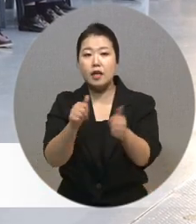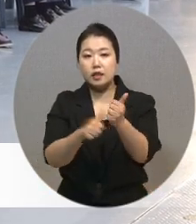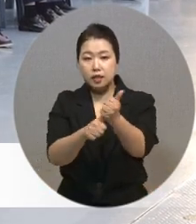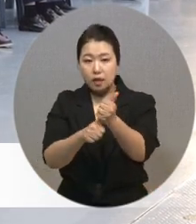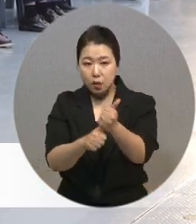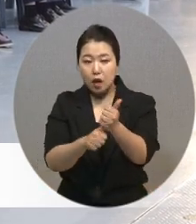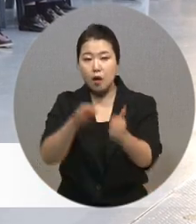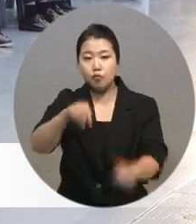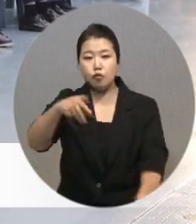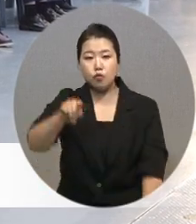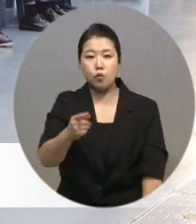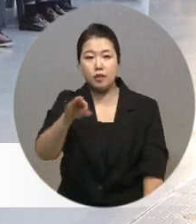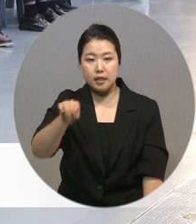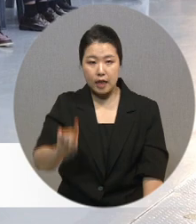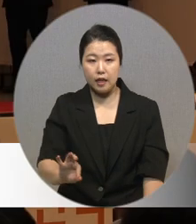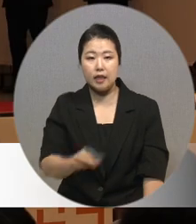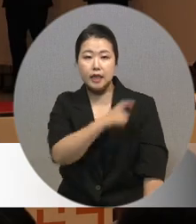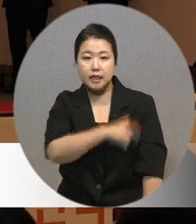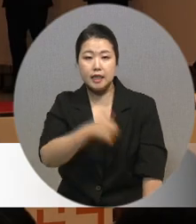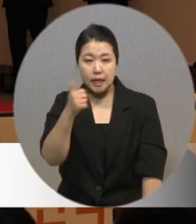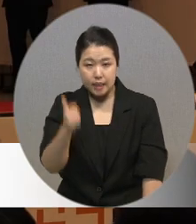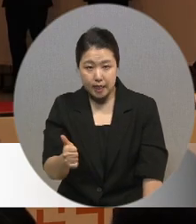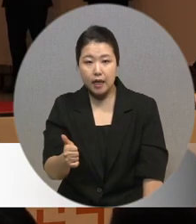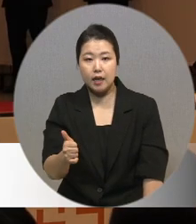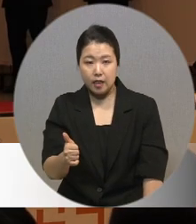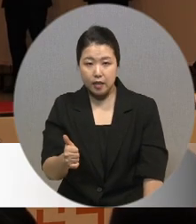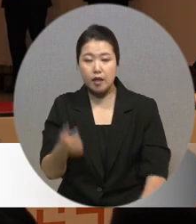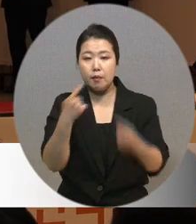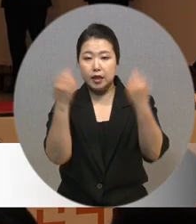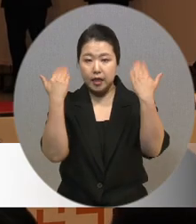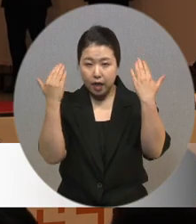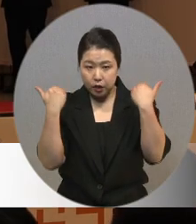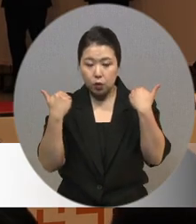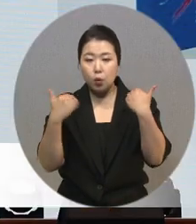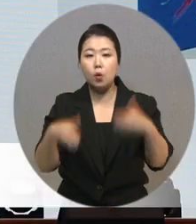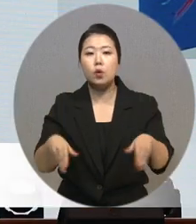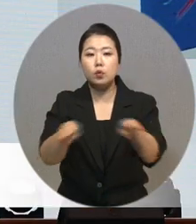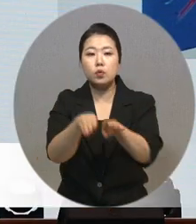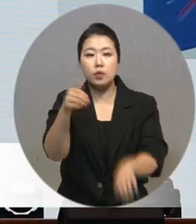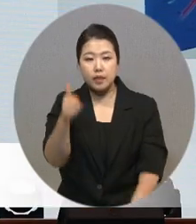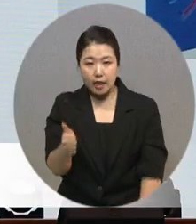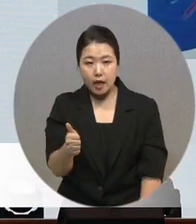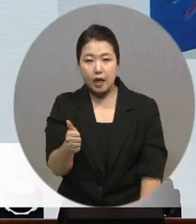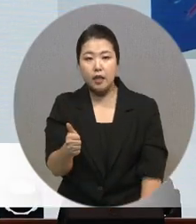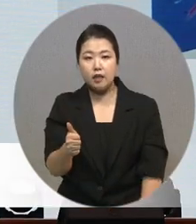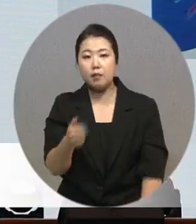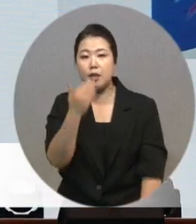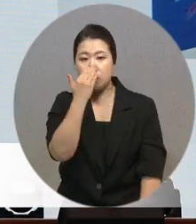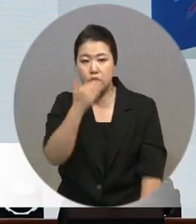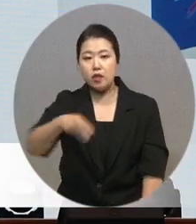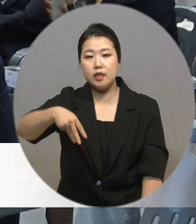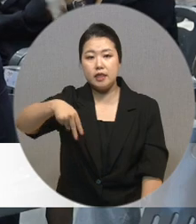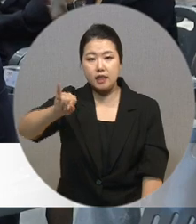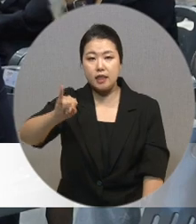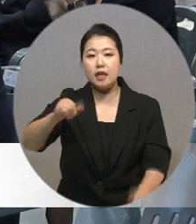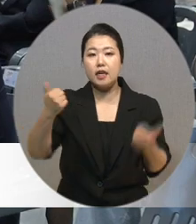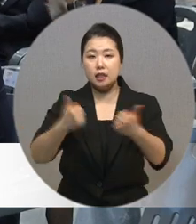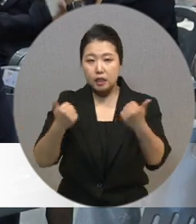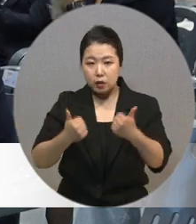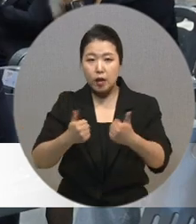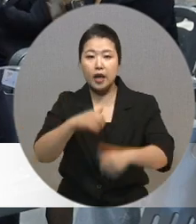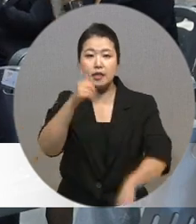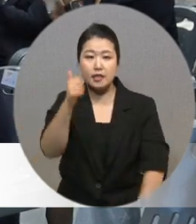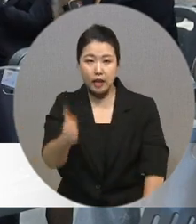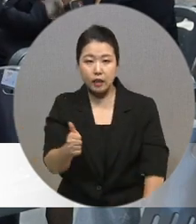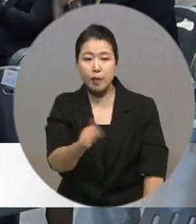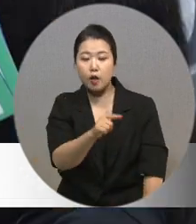부총장 강병원 이사장 국립 순천대학교 이병훈 총장 순천시의회 강영구 의장 등 250여